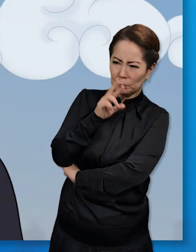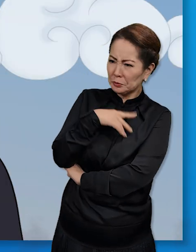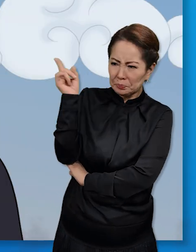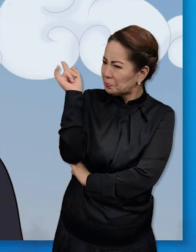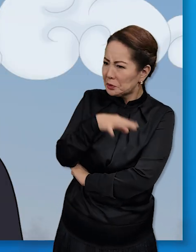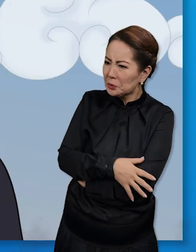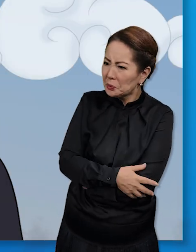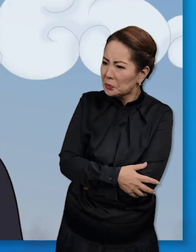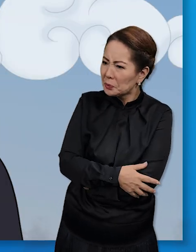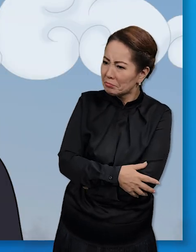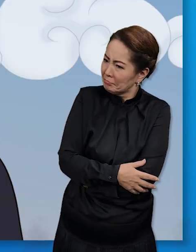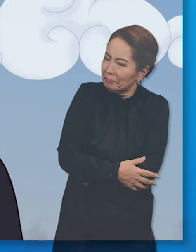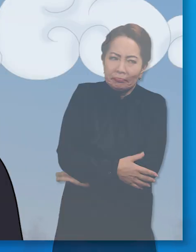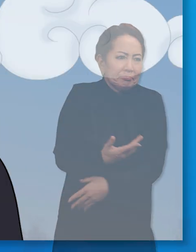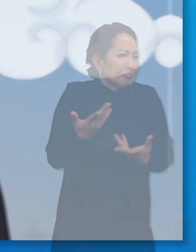Өөр мэдгүй юм байна уу?